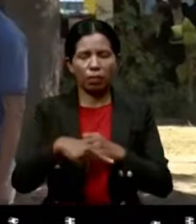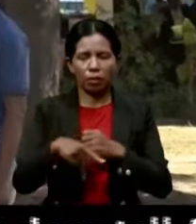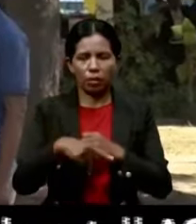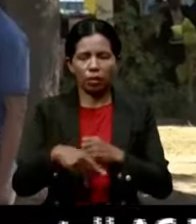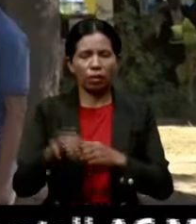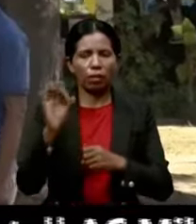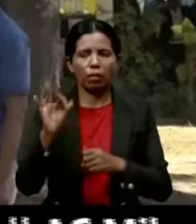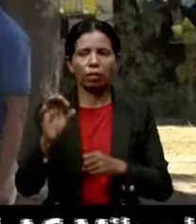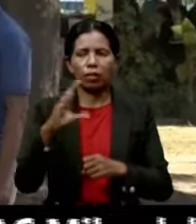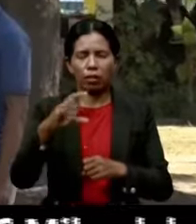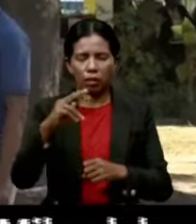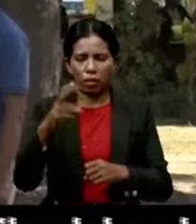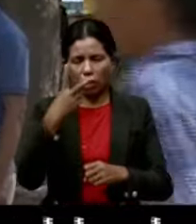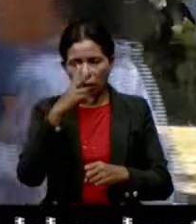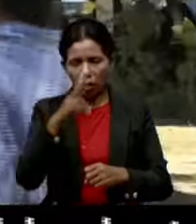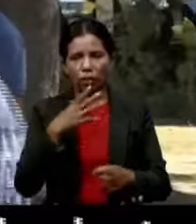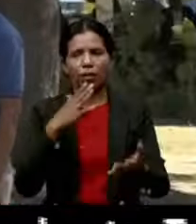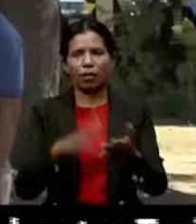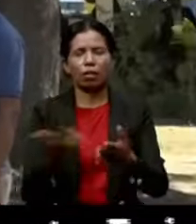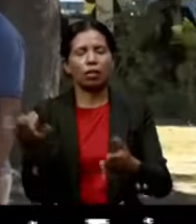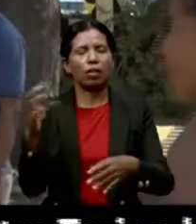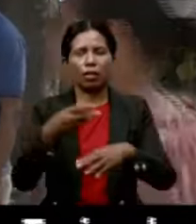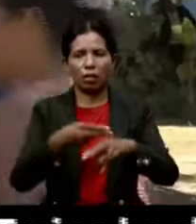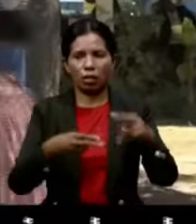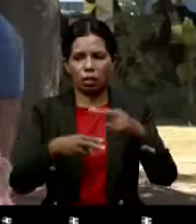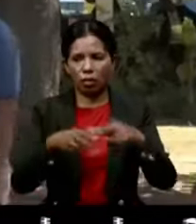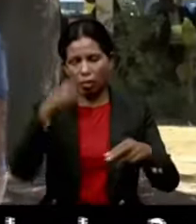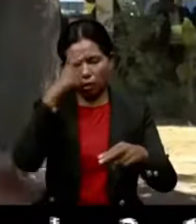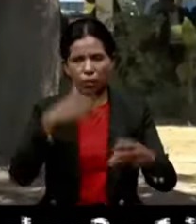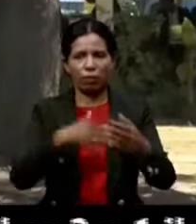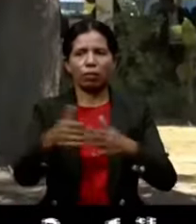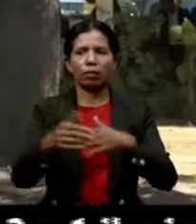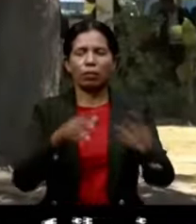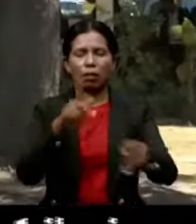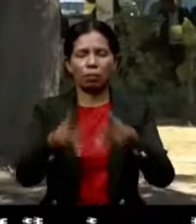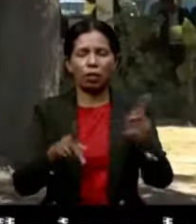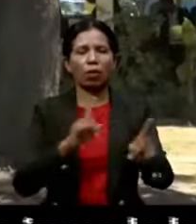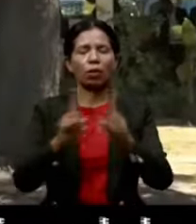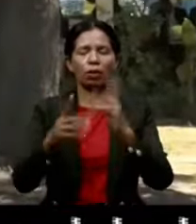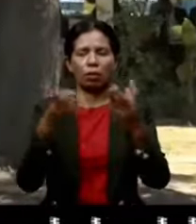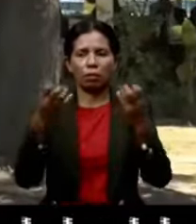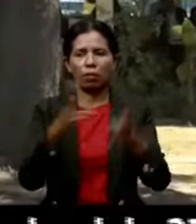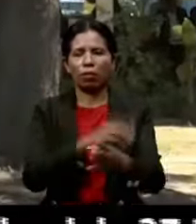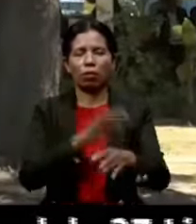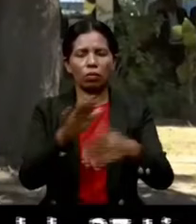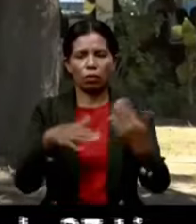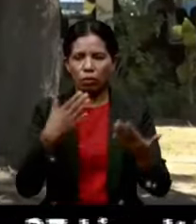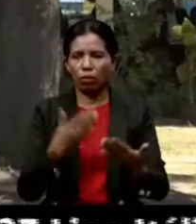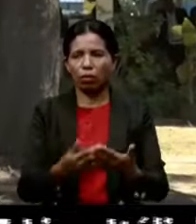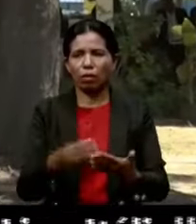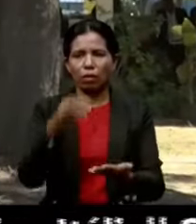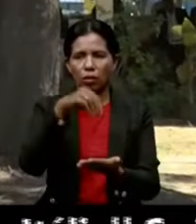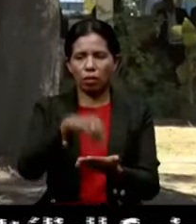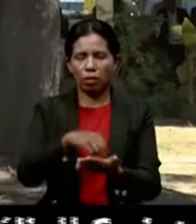dia at iya naulun sener lima. Tambah dalam barak yang makolia barak iya posto toto tahu